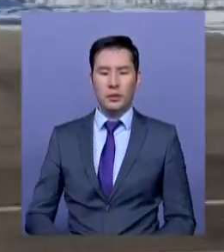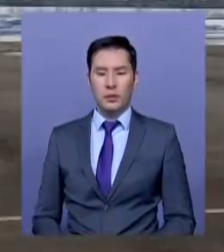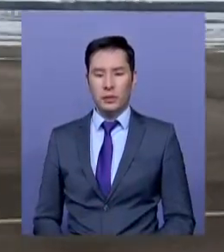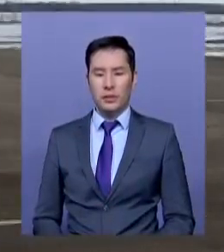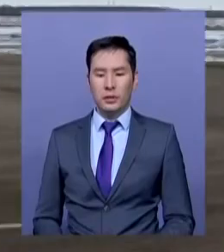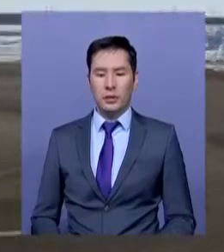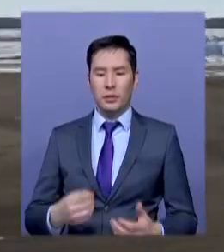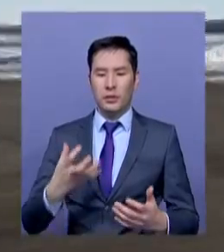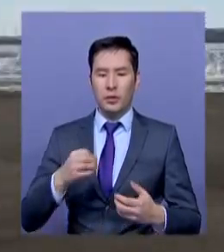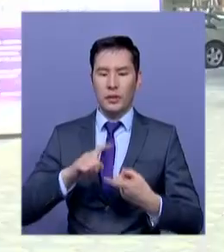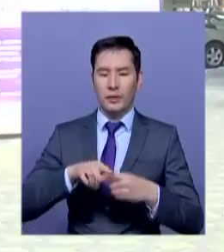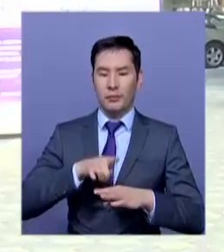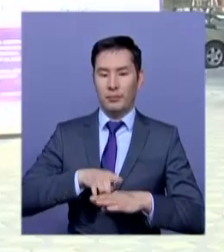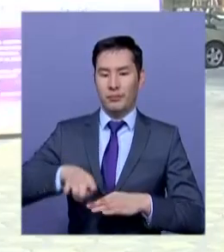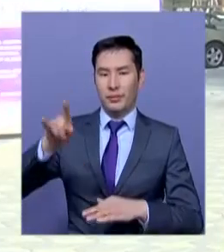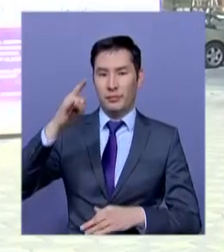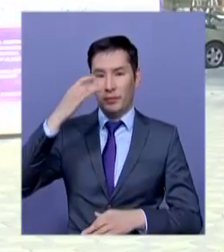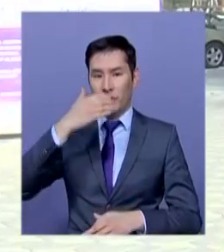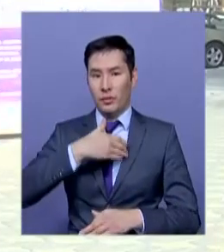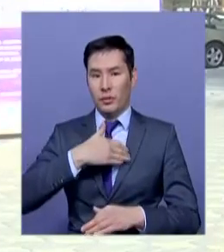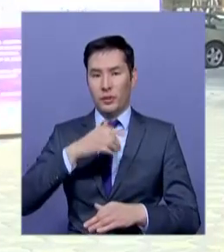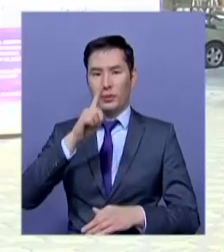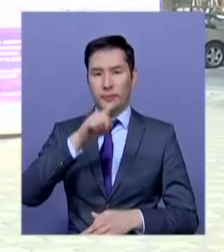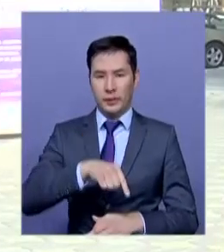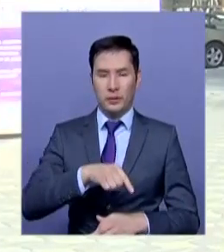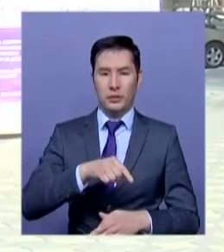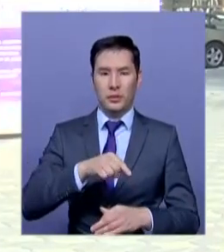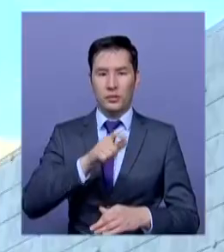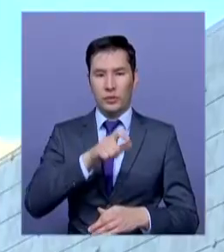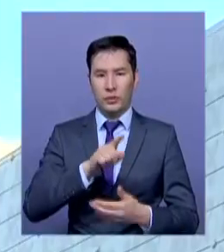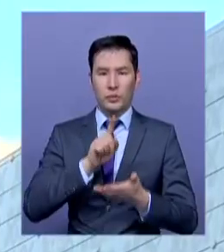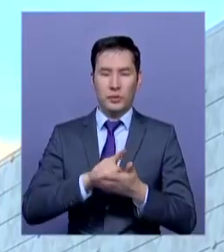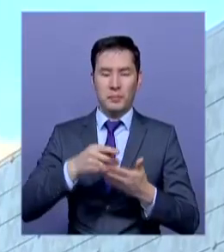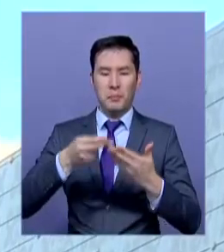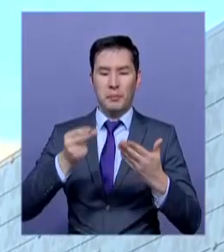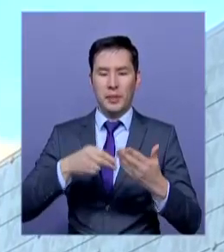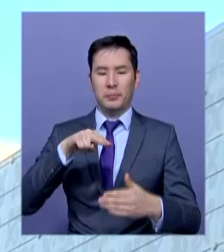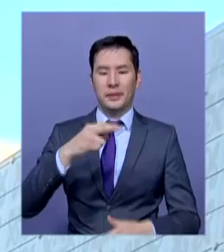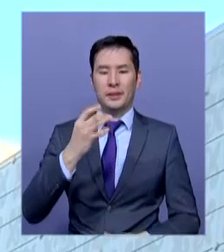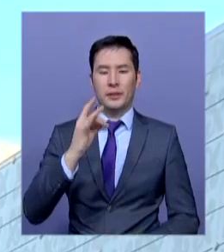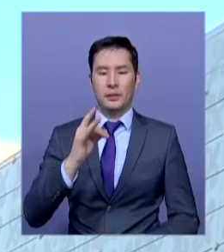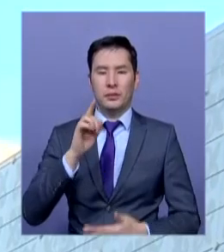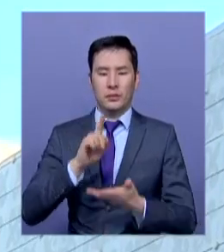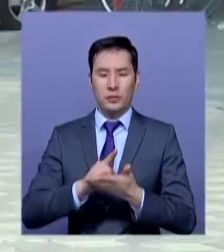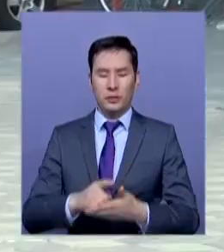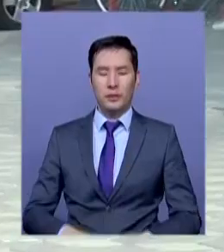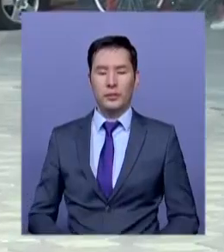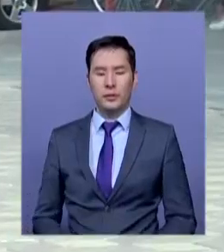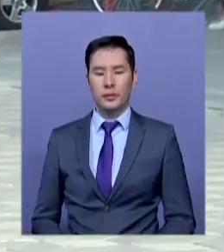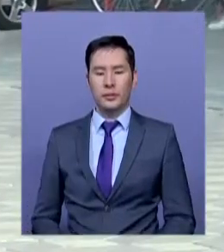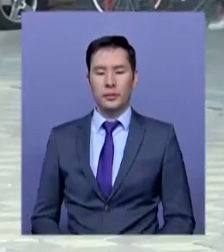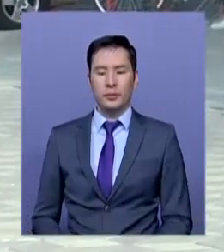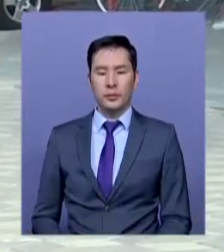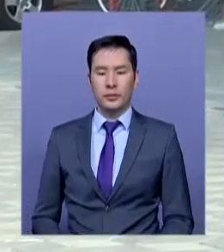ПТР анықтамасының болуы міндеттеледі. Аумағы 500 шаршы метрден асатын сауда үйлері мен дүкендердің жұмыс уақыты сағат 10-нан 21:00-ге